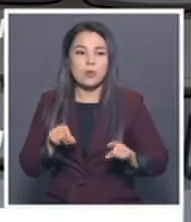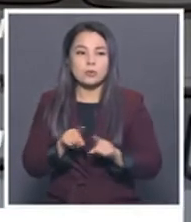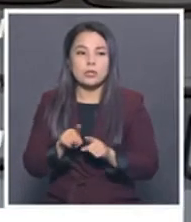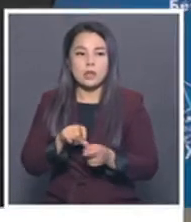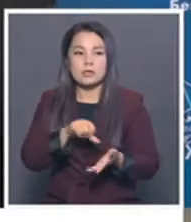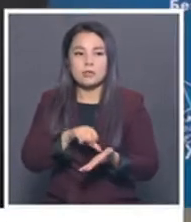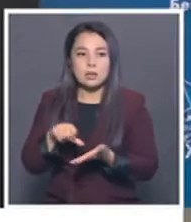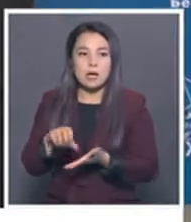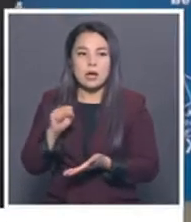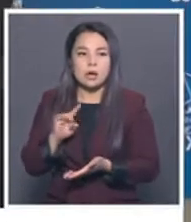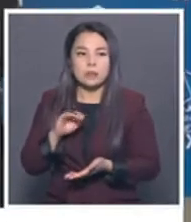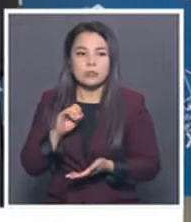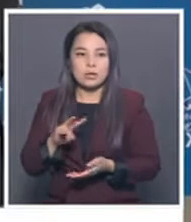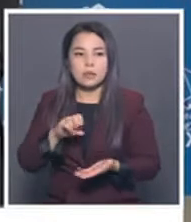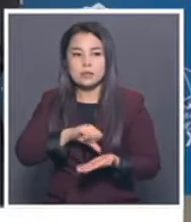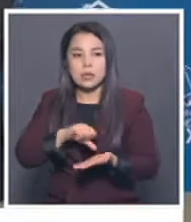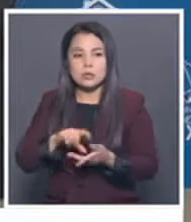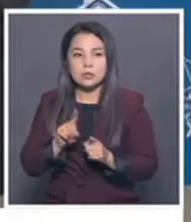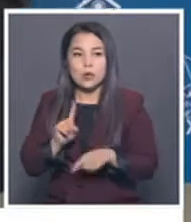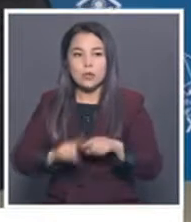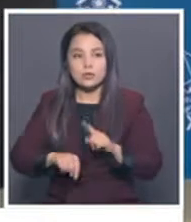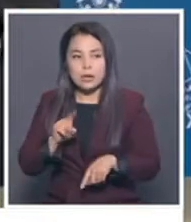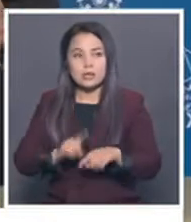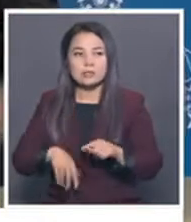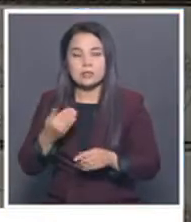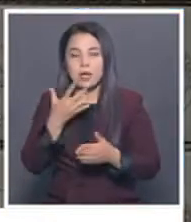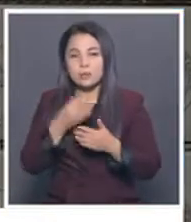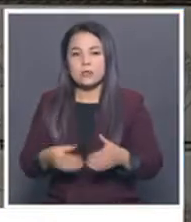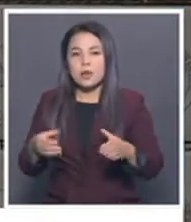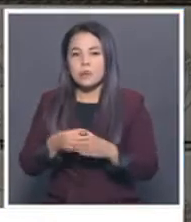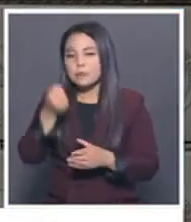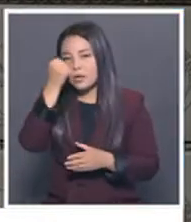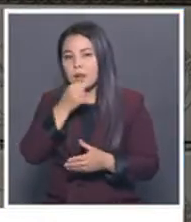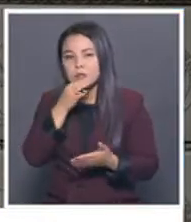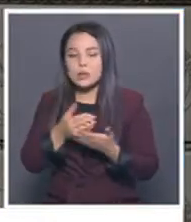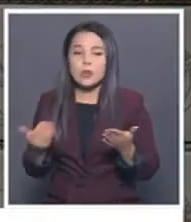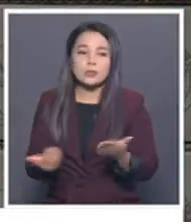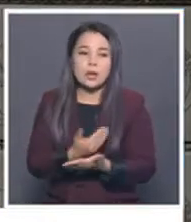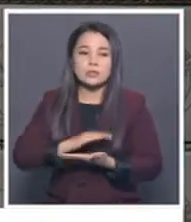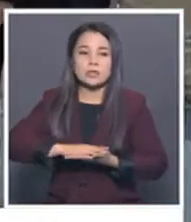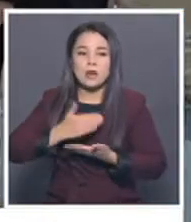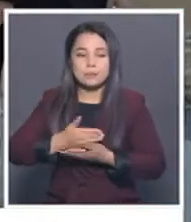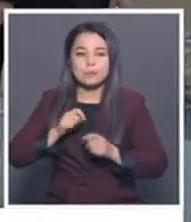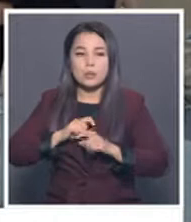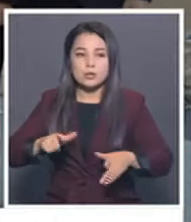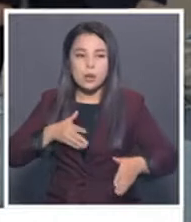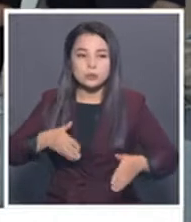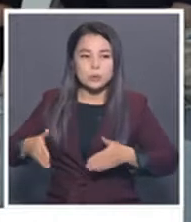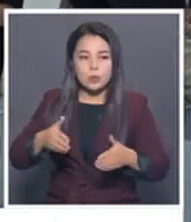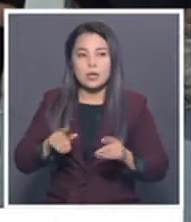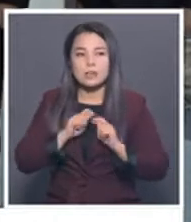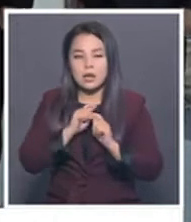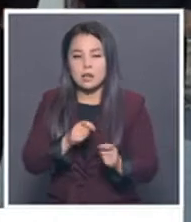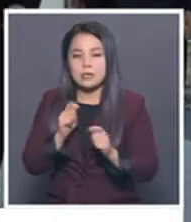уәкіл Аружан Сайын отандық дипломаттардың бұл бастамасына алғыс білдірді. Су жаңа құрылғылар мектепке жол акциясы аясында